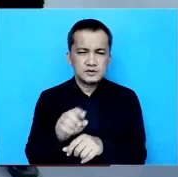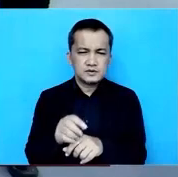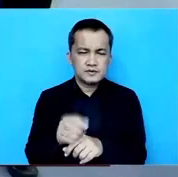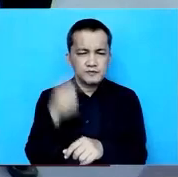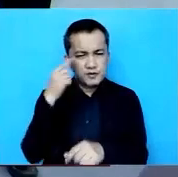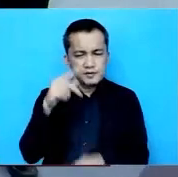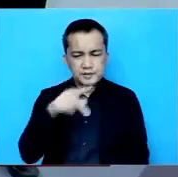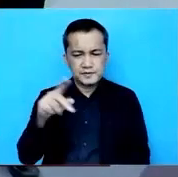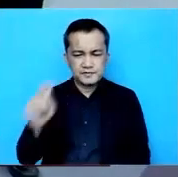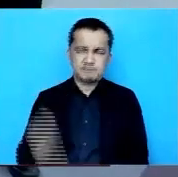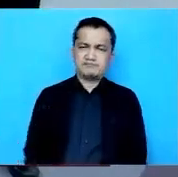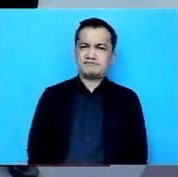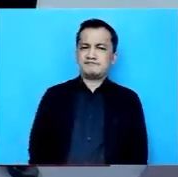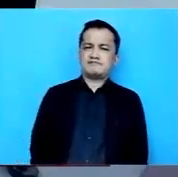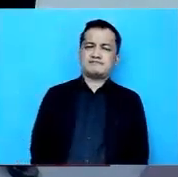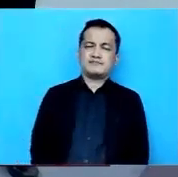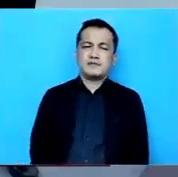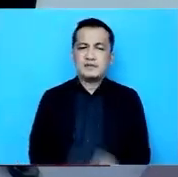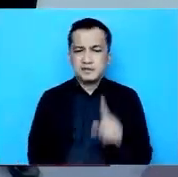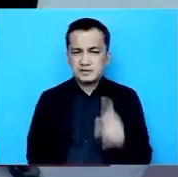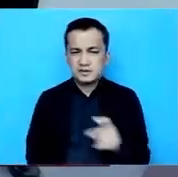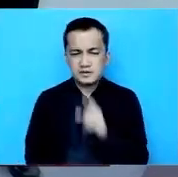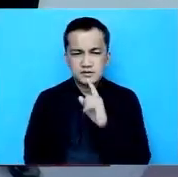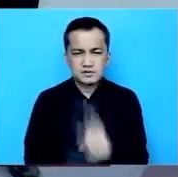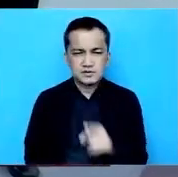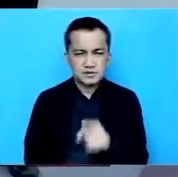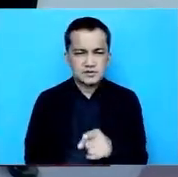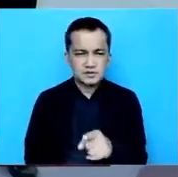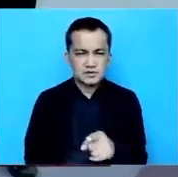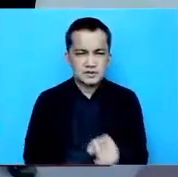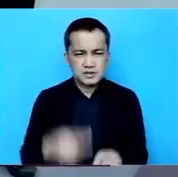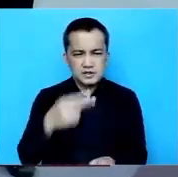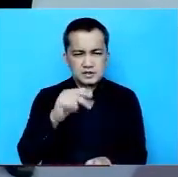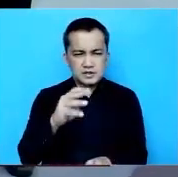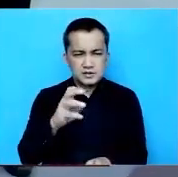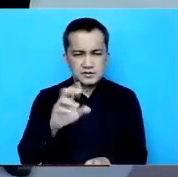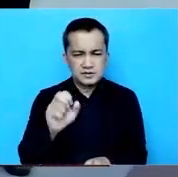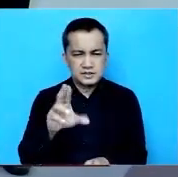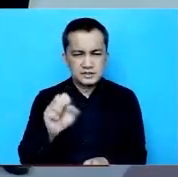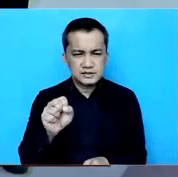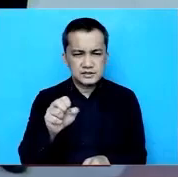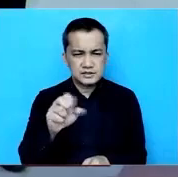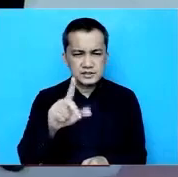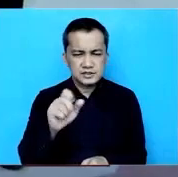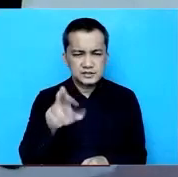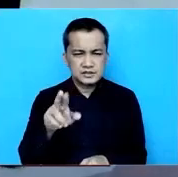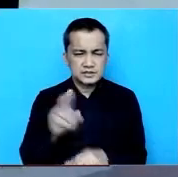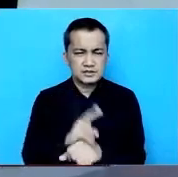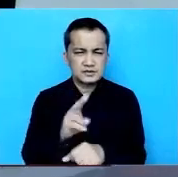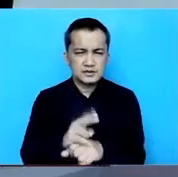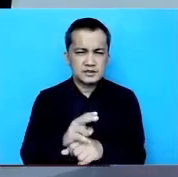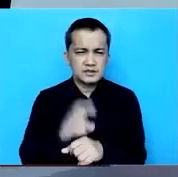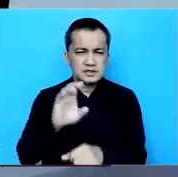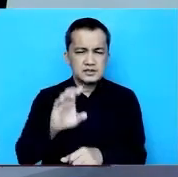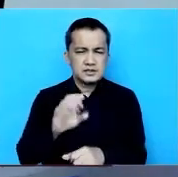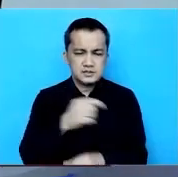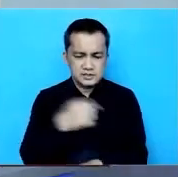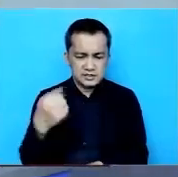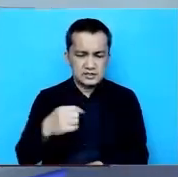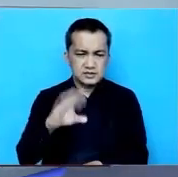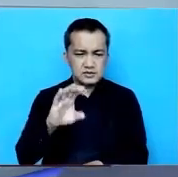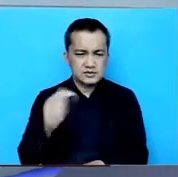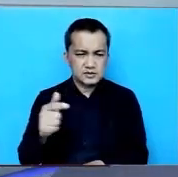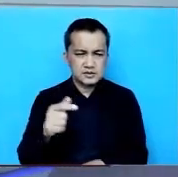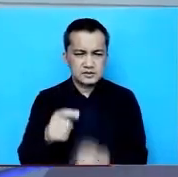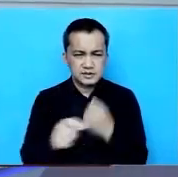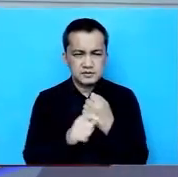presentations. Siyempre, ang tanong, ito nga kaya ang mga harmless daw na lasers na ginamit ng Chinese Coast Guard na pansamantalang